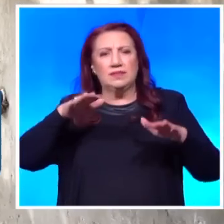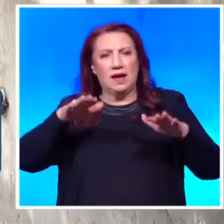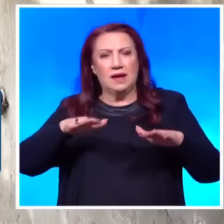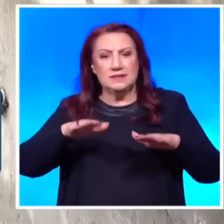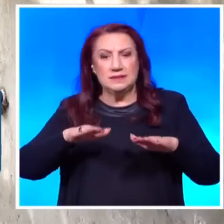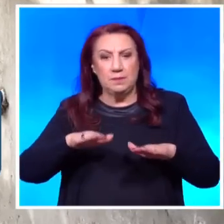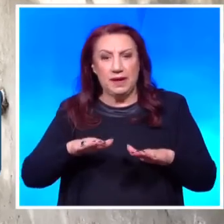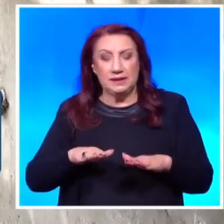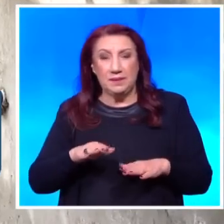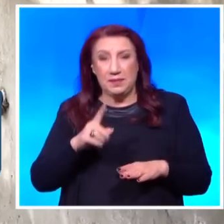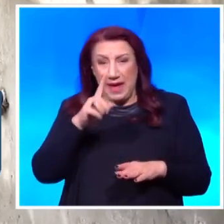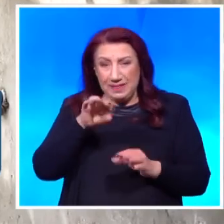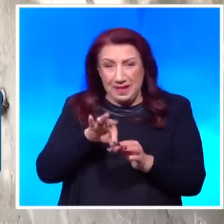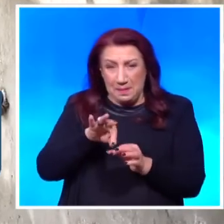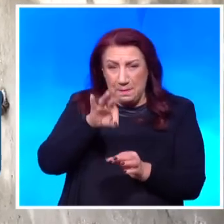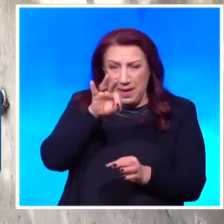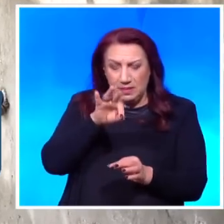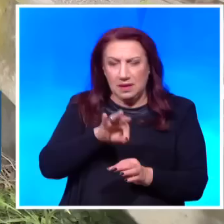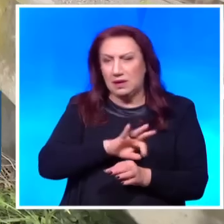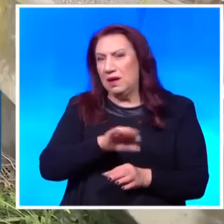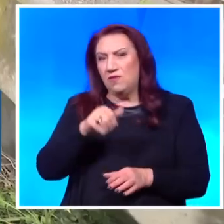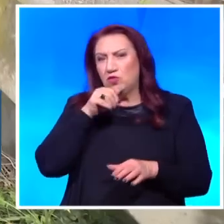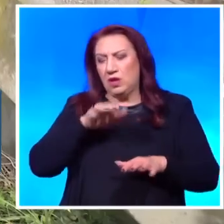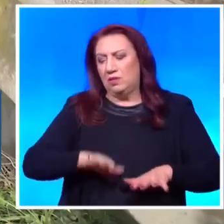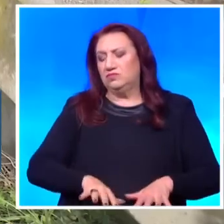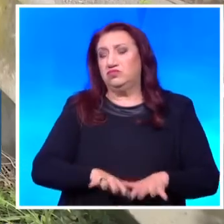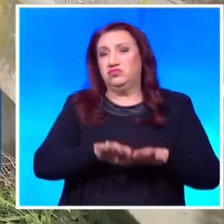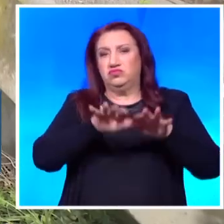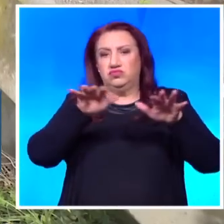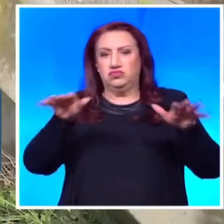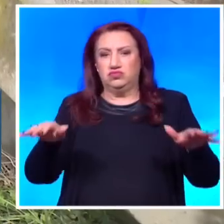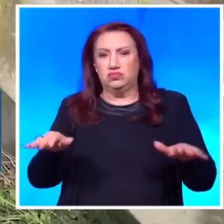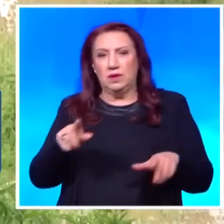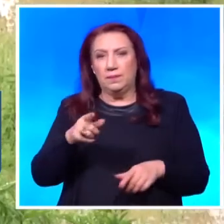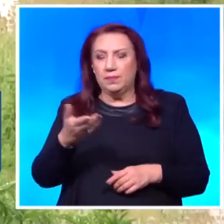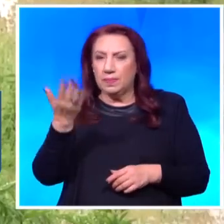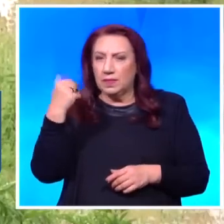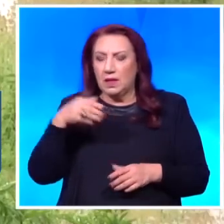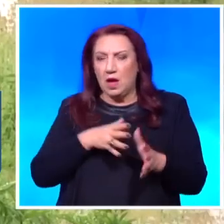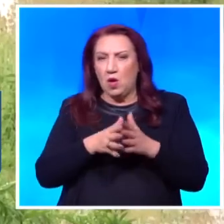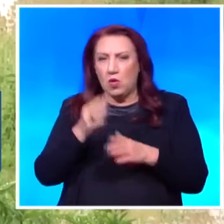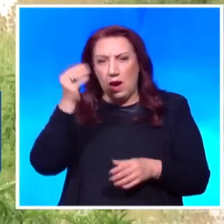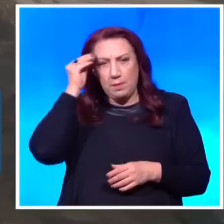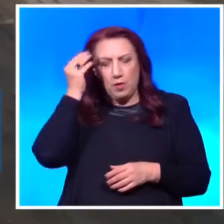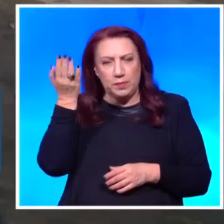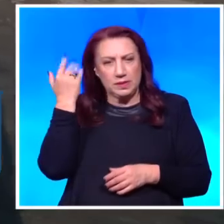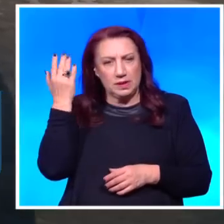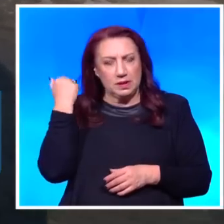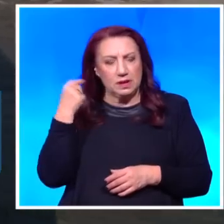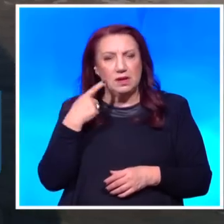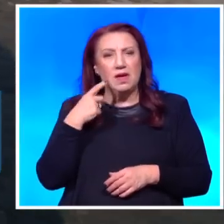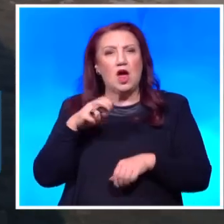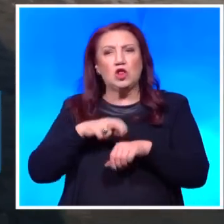Само метър до наводнението. Високите води на река Лесновска върнаха забравени страхове в Долни Богров. Беше